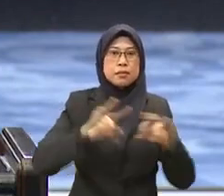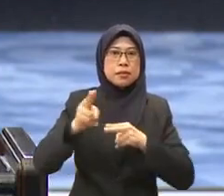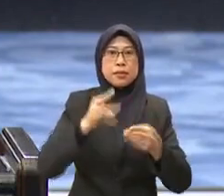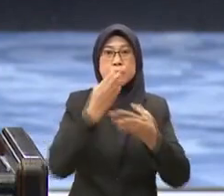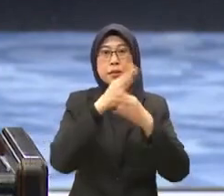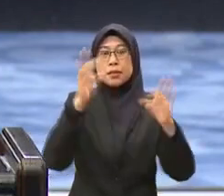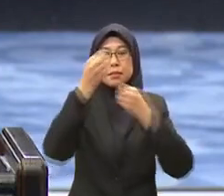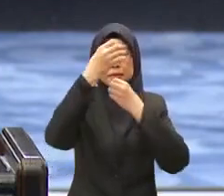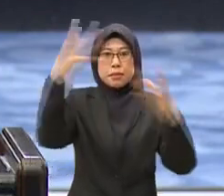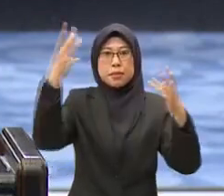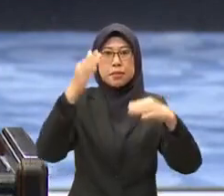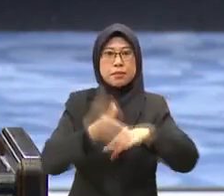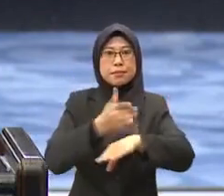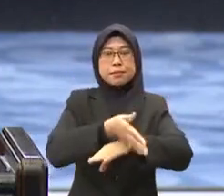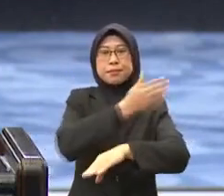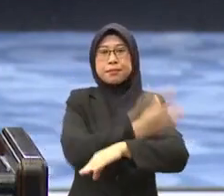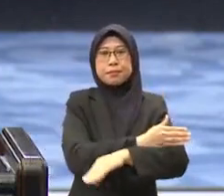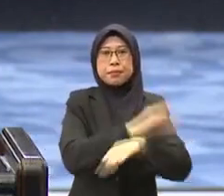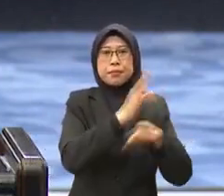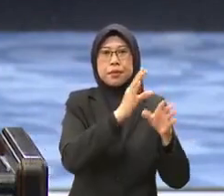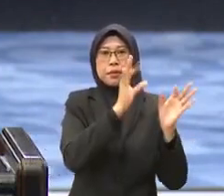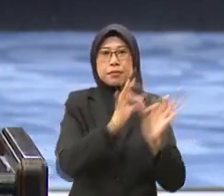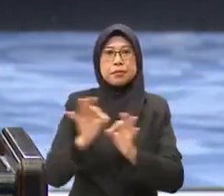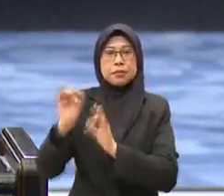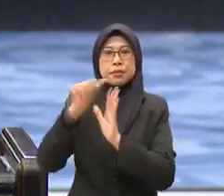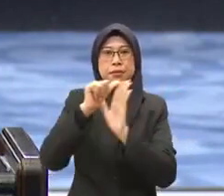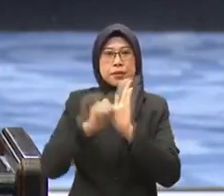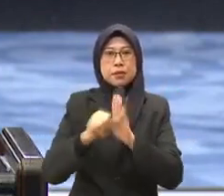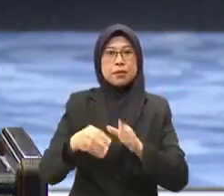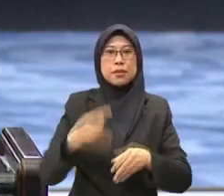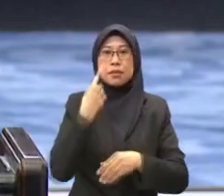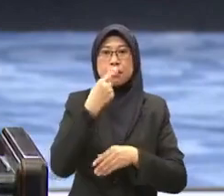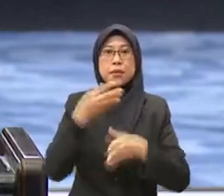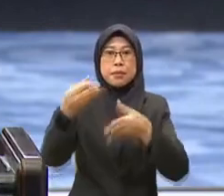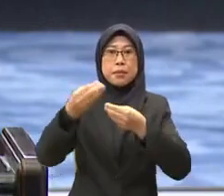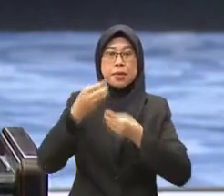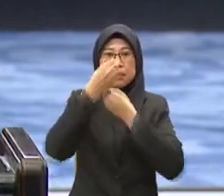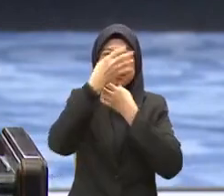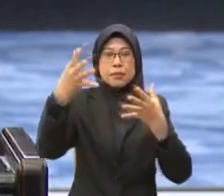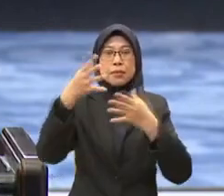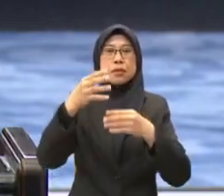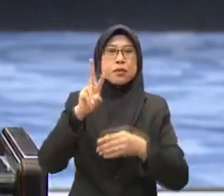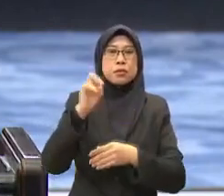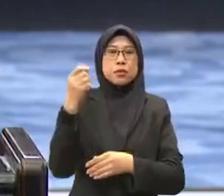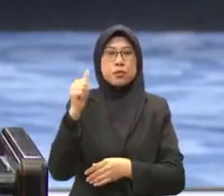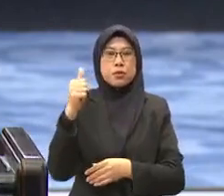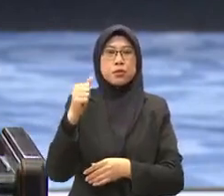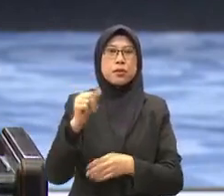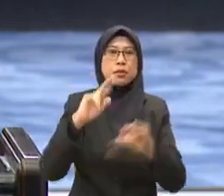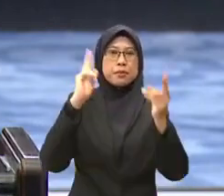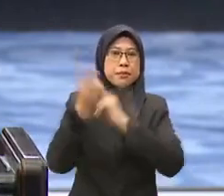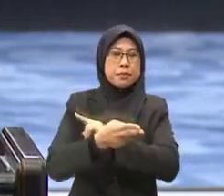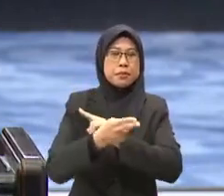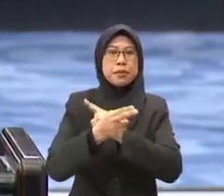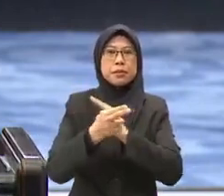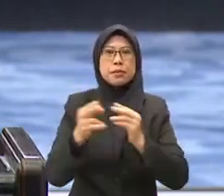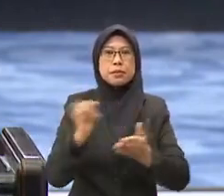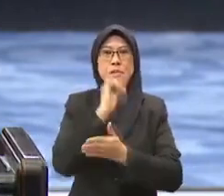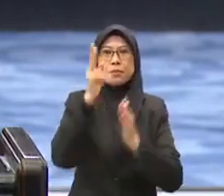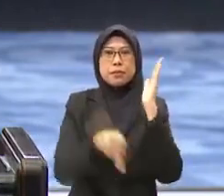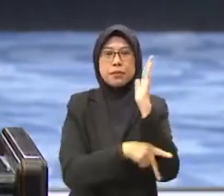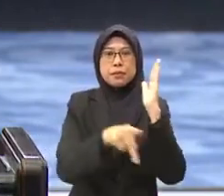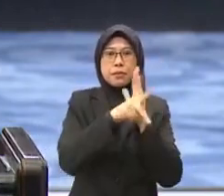maklumat penambahbaikan dan pindaan kepada akta pemberi maklumat 2010 dan Reformasi institusi parlimen penubahan